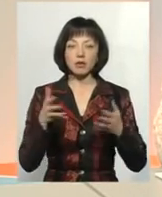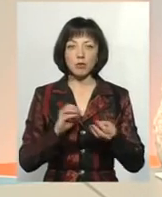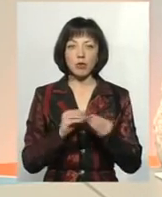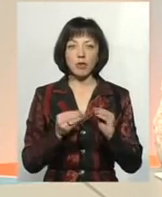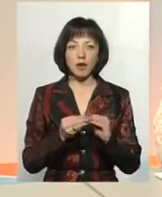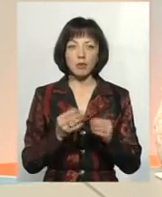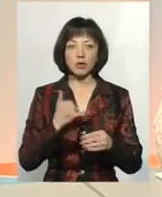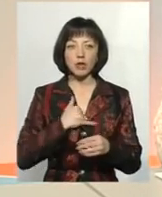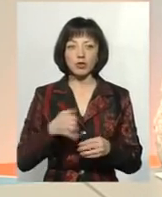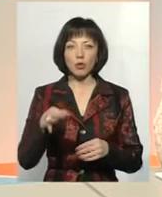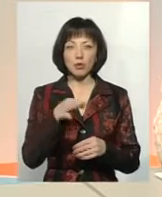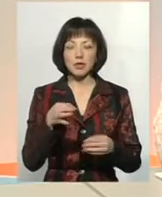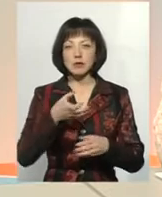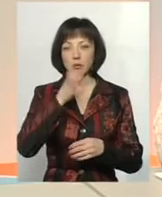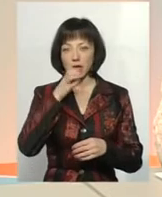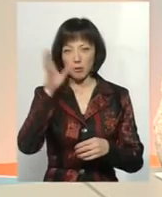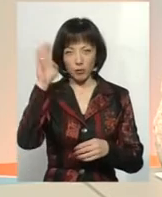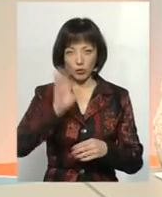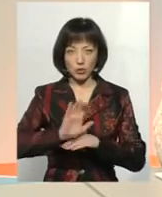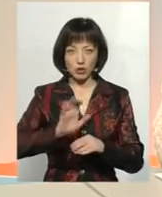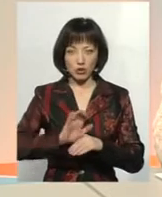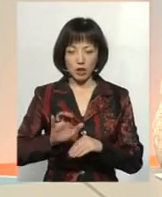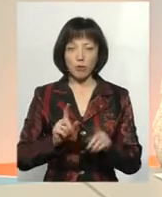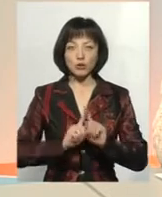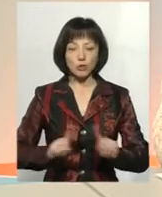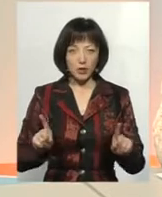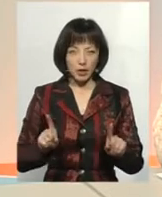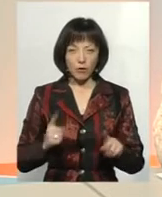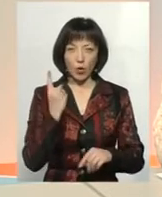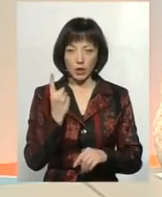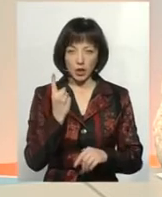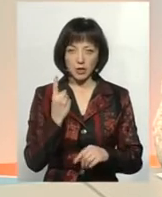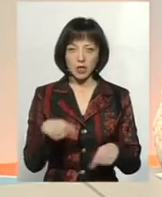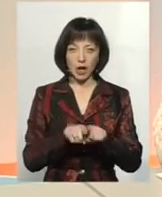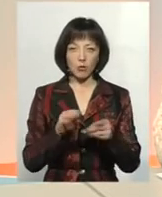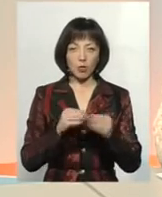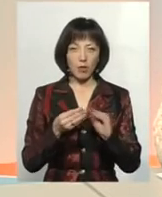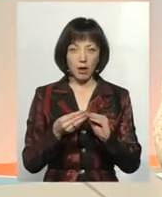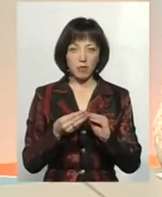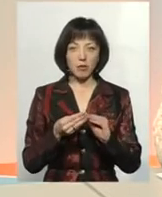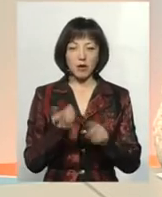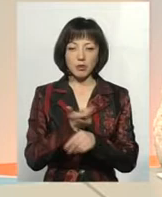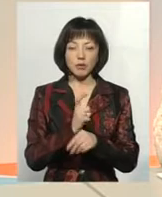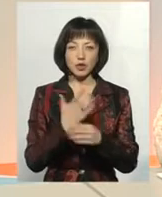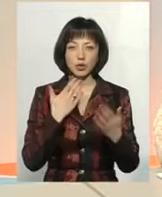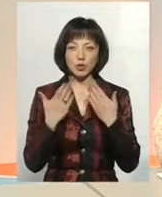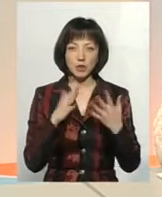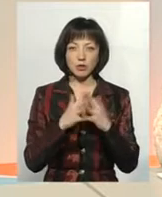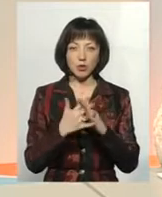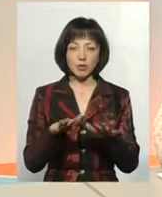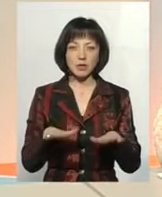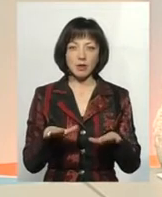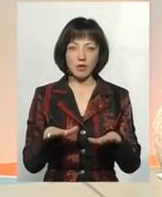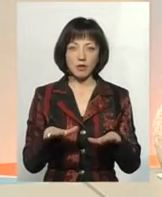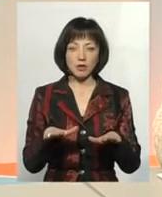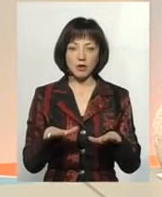є в нашій області з питним водопостачанням. Особливо одна із таких проблем, яка більше стосується сільської